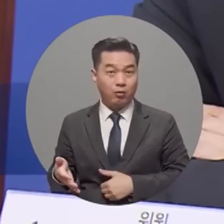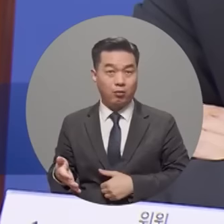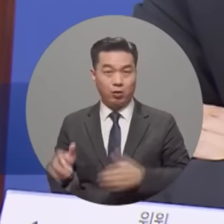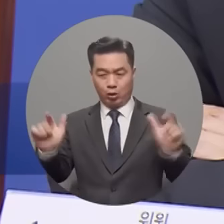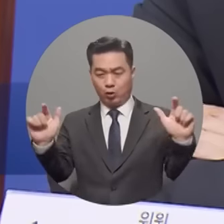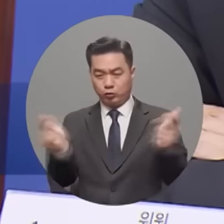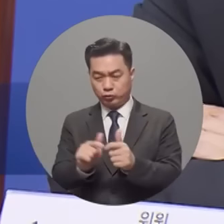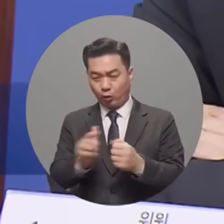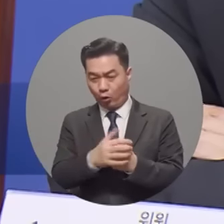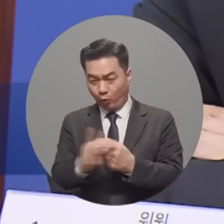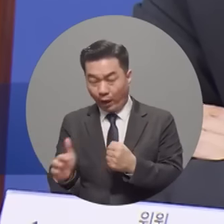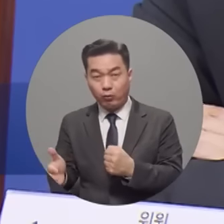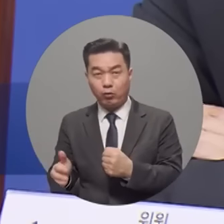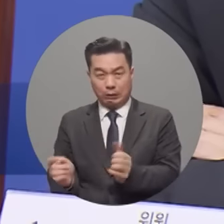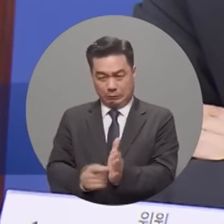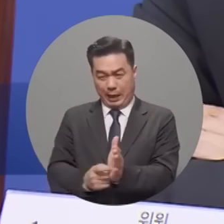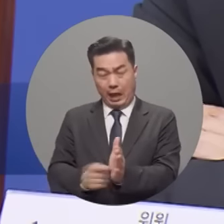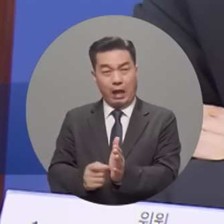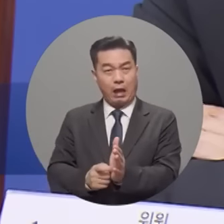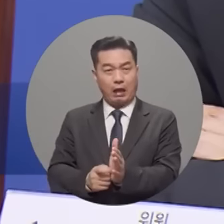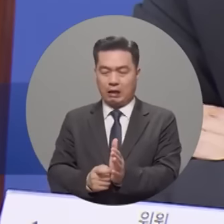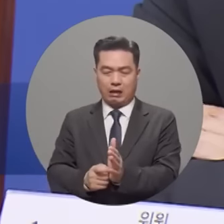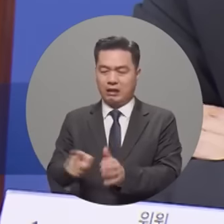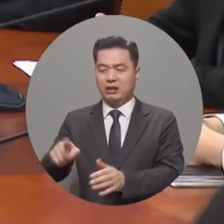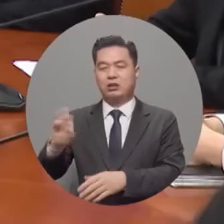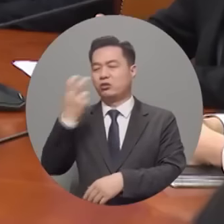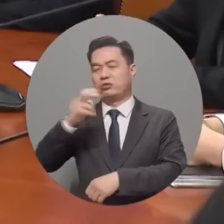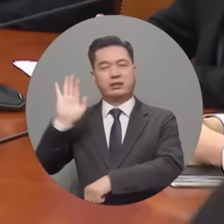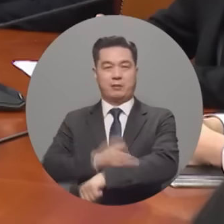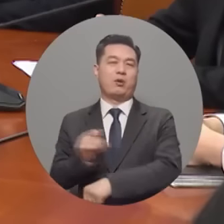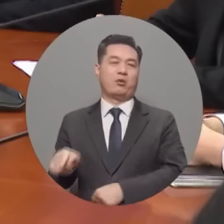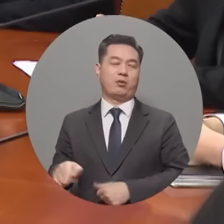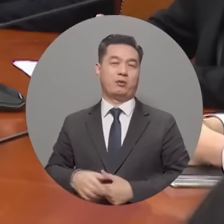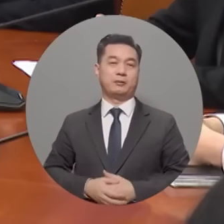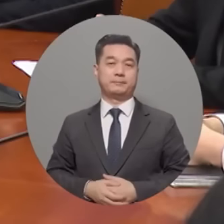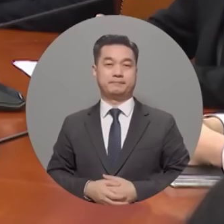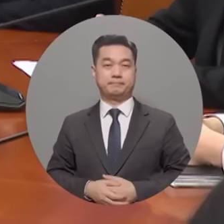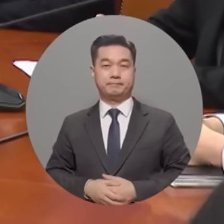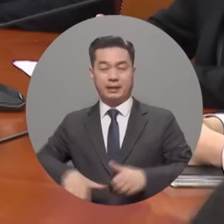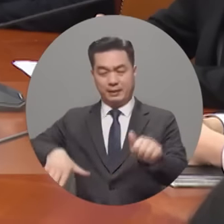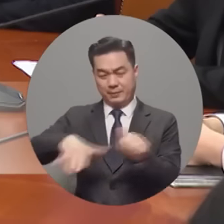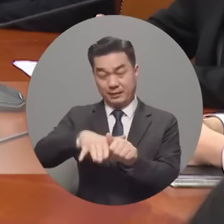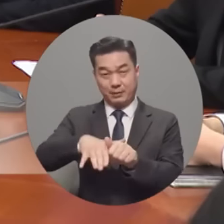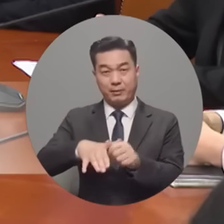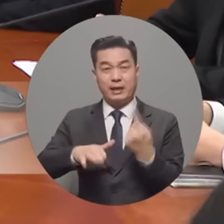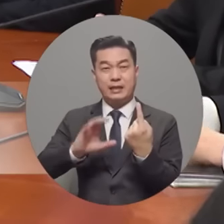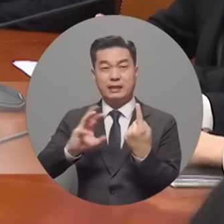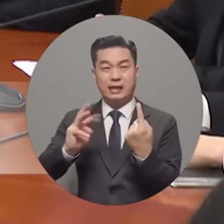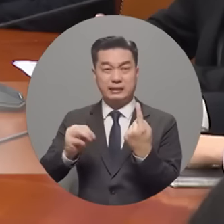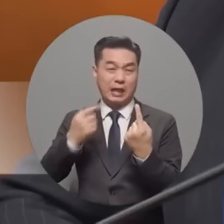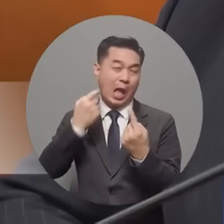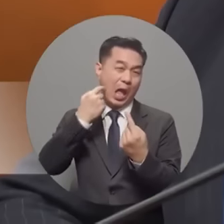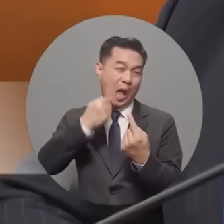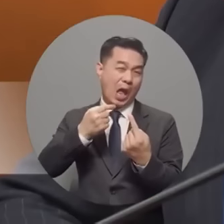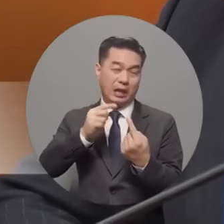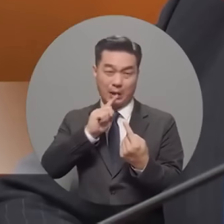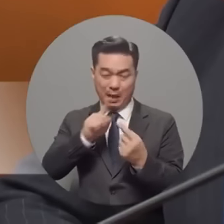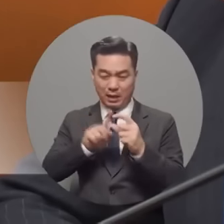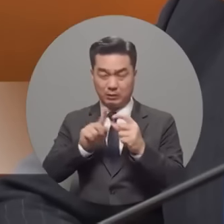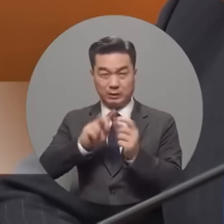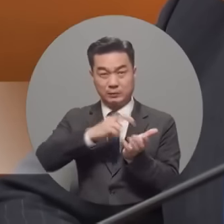축소 왜곡 졸속 수사다. 실패한 수사다. 피습 당일 1cm 열상이라는 문자를